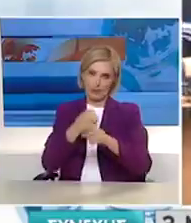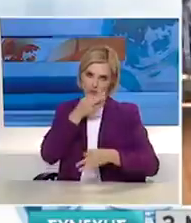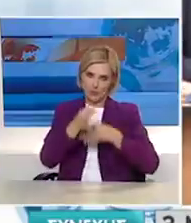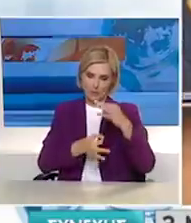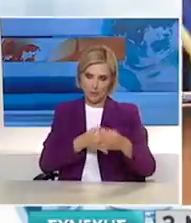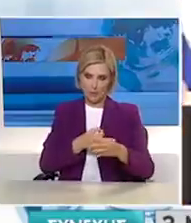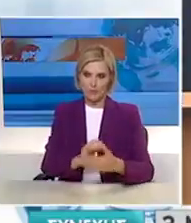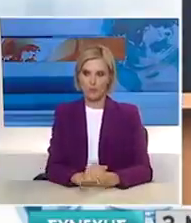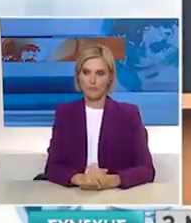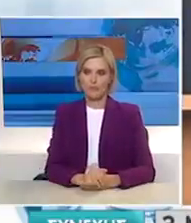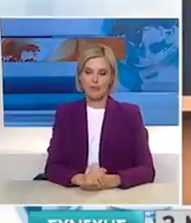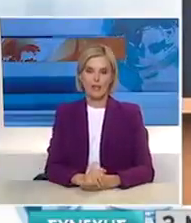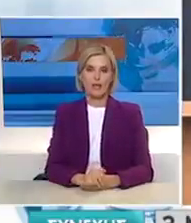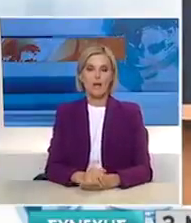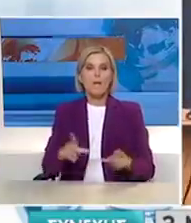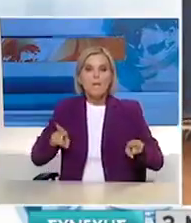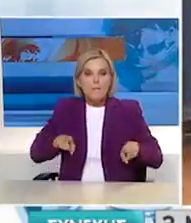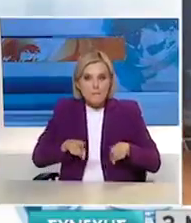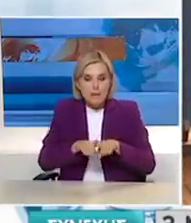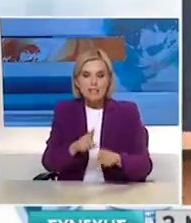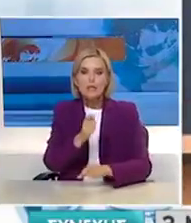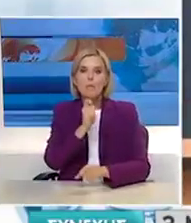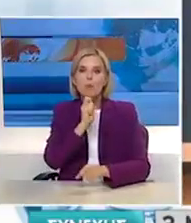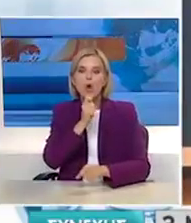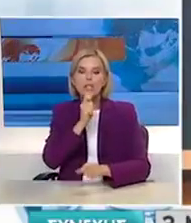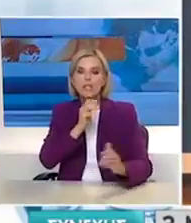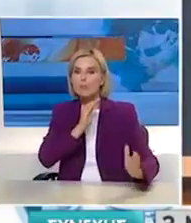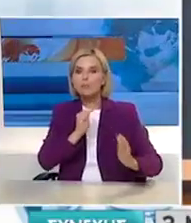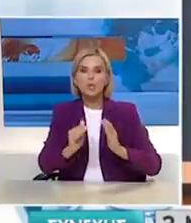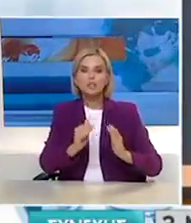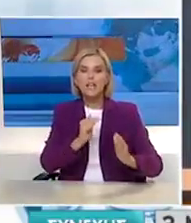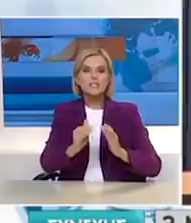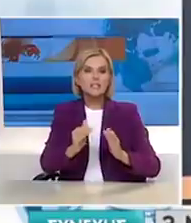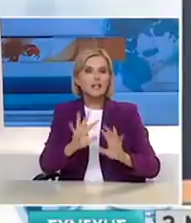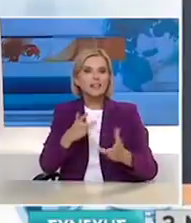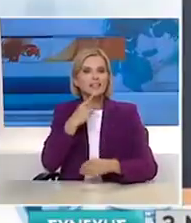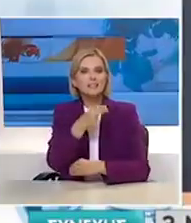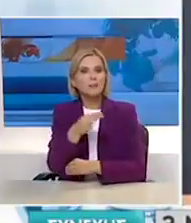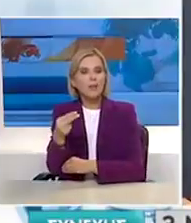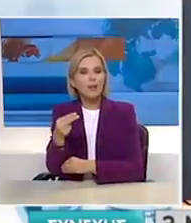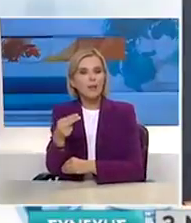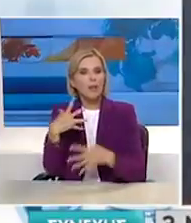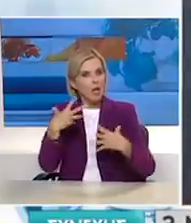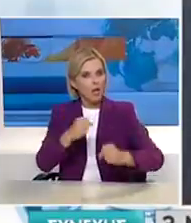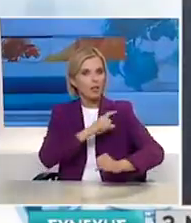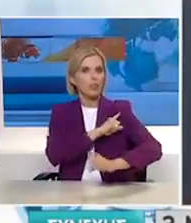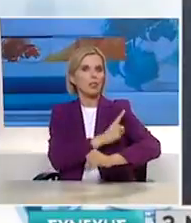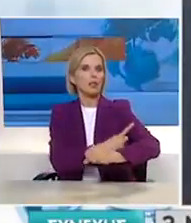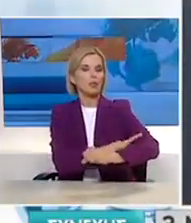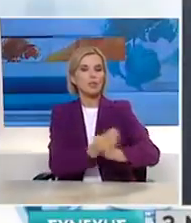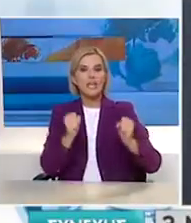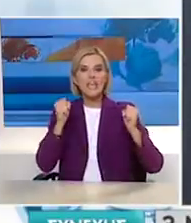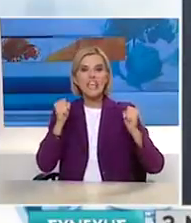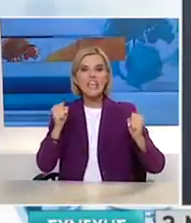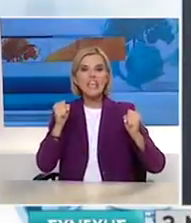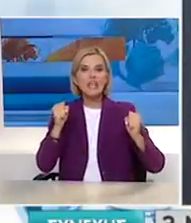ο μηχανισμός της πολιτικής προστασίας. Με ό,τι σημαίνει αυτό. Η πολιτική προστασία σημαίνει ότι έχει δυνατότητες